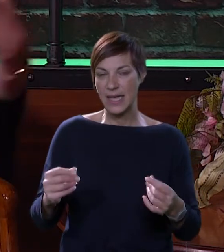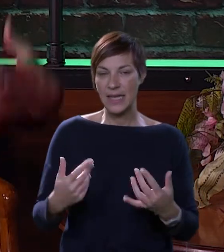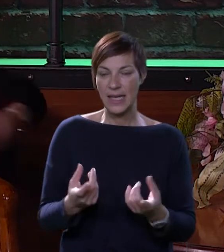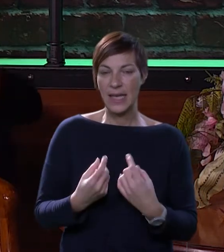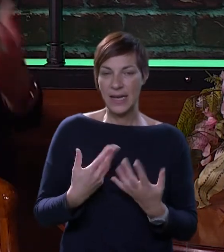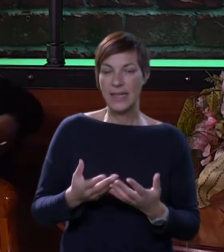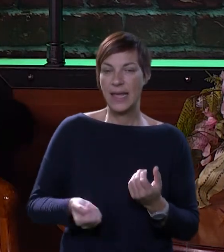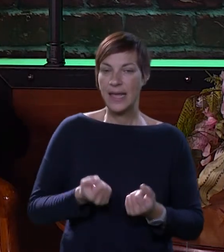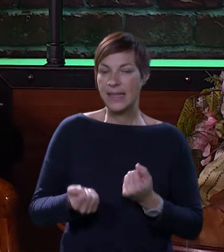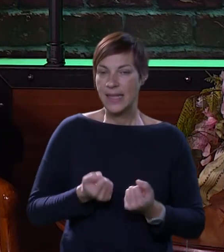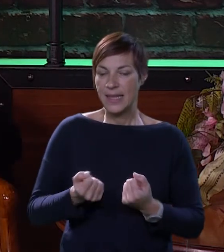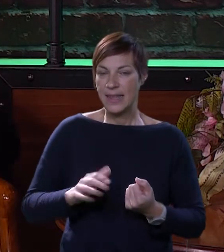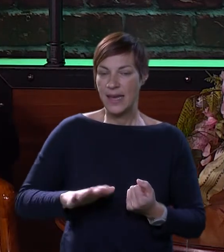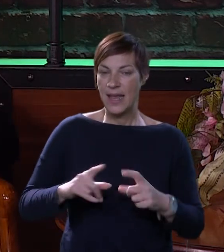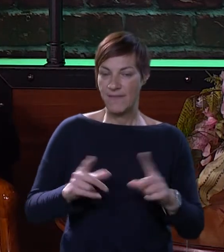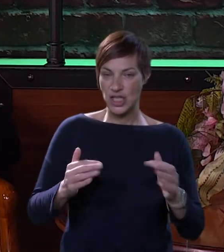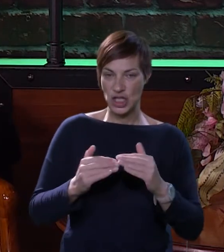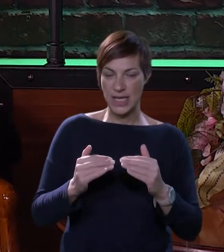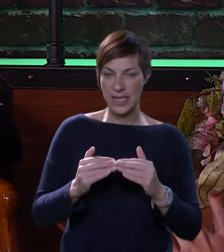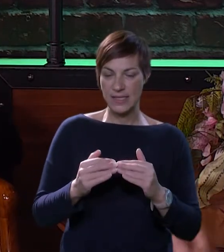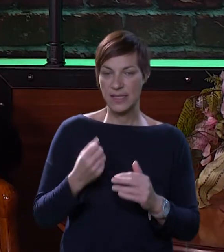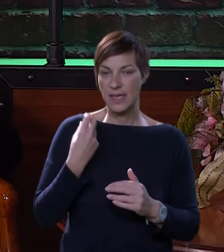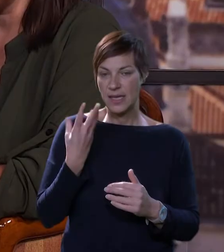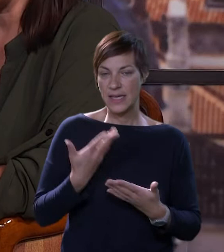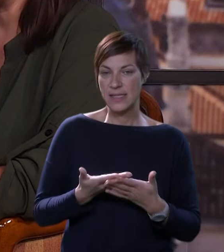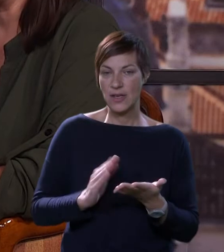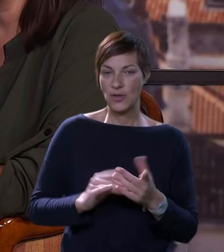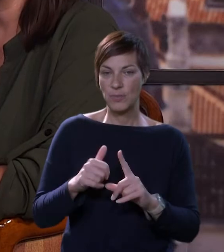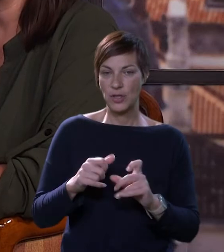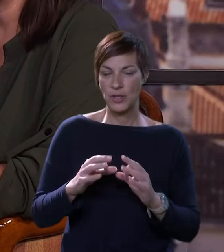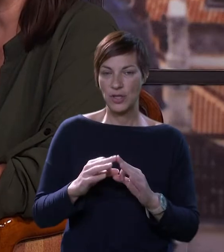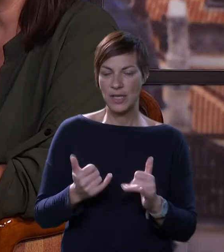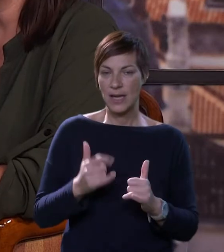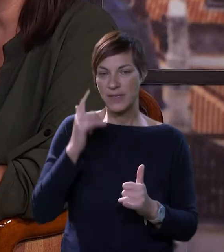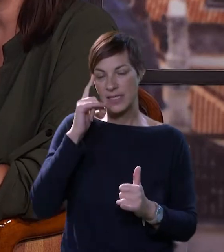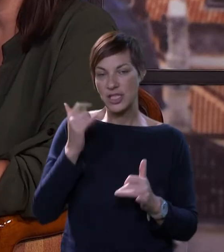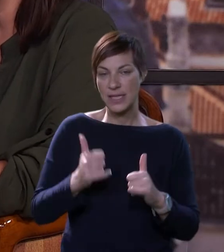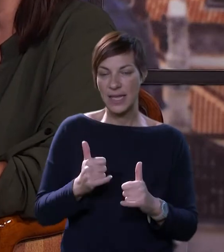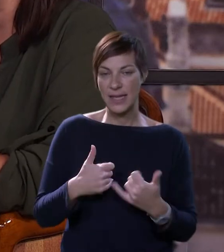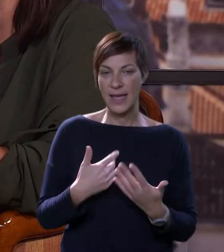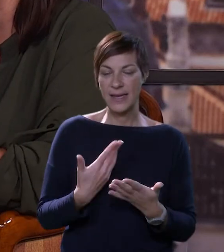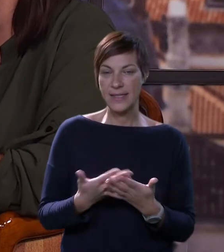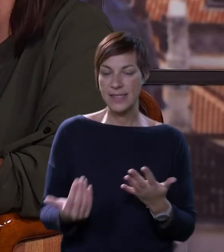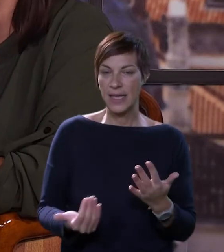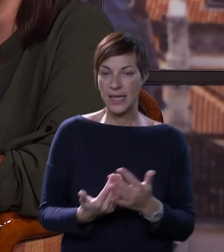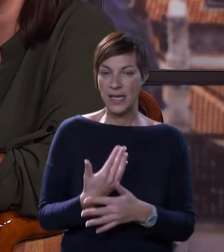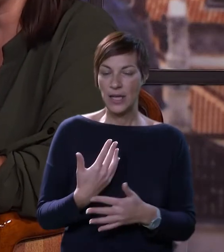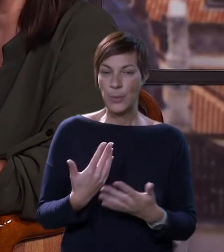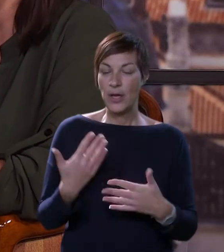motorika, ali da je dijete angažirano na više razine. I kad se kod motorike, je li vam se čini danas da zapravo pamam